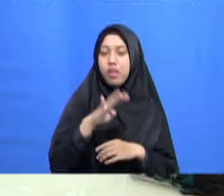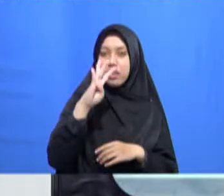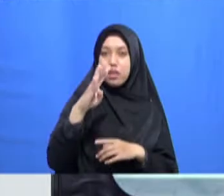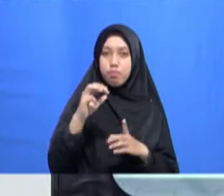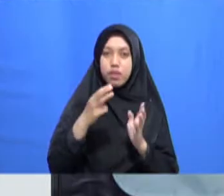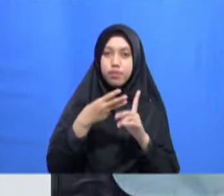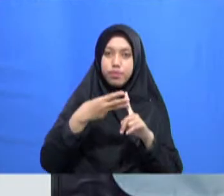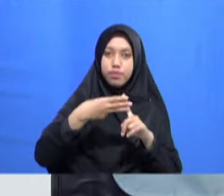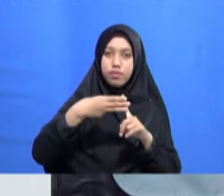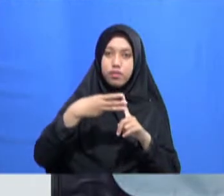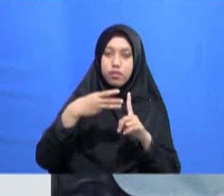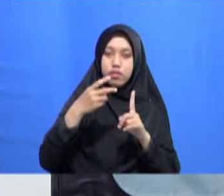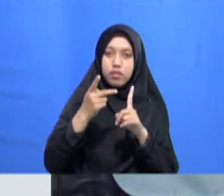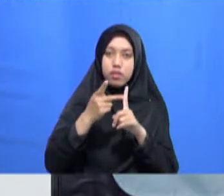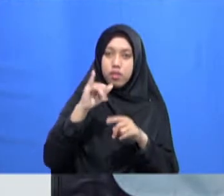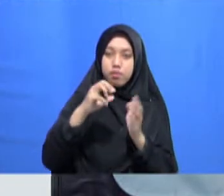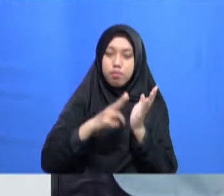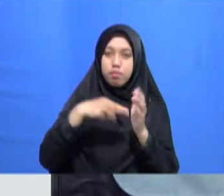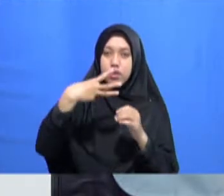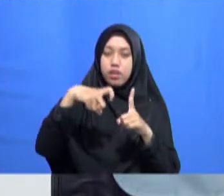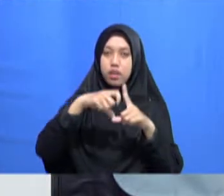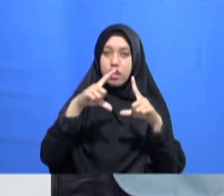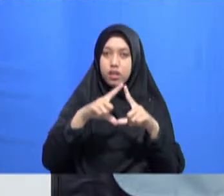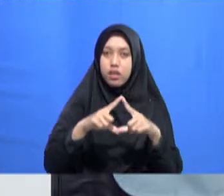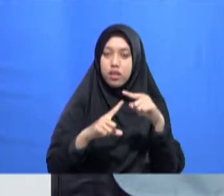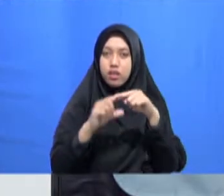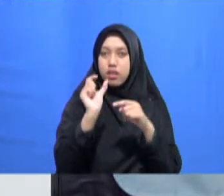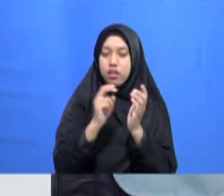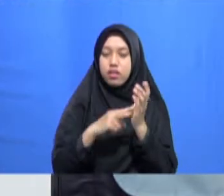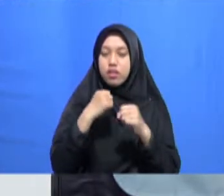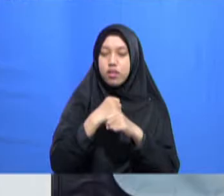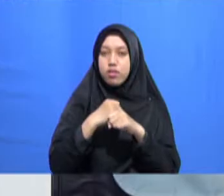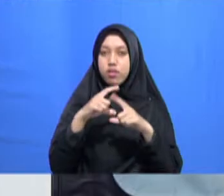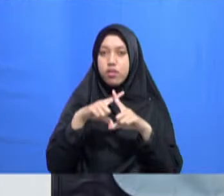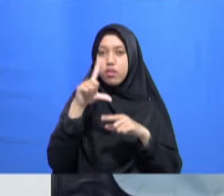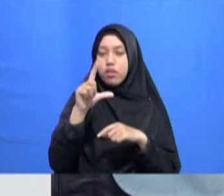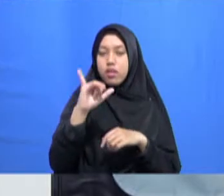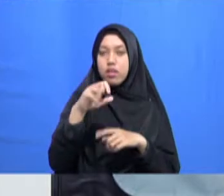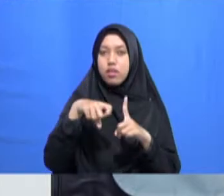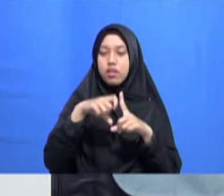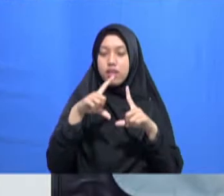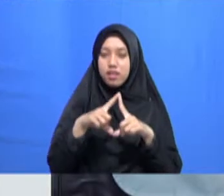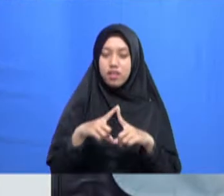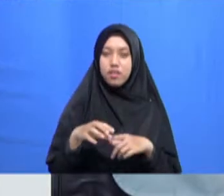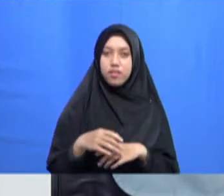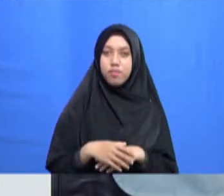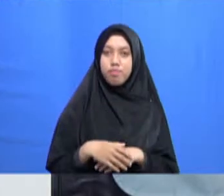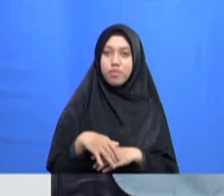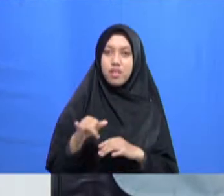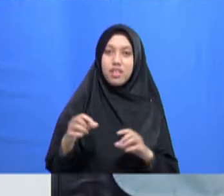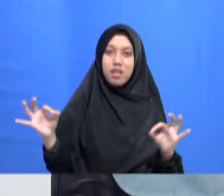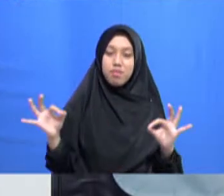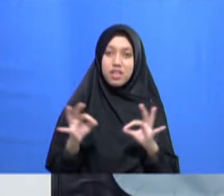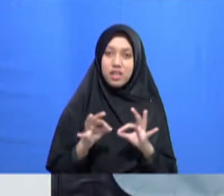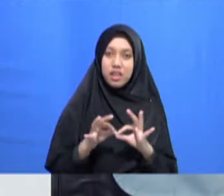yaitu tracing, testing, edukasi, dan treatment. Inilah pendekatan yang harus